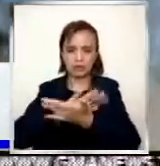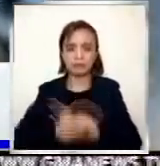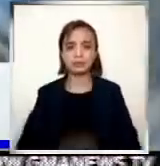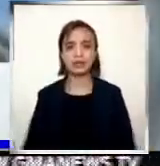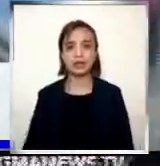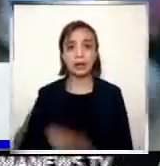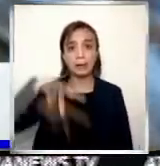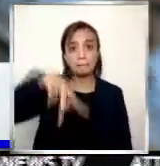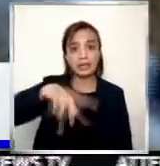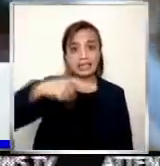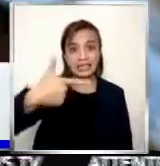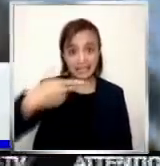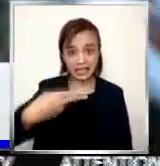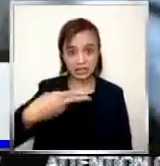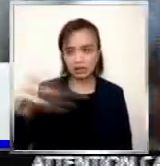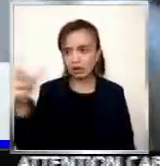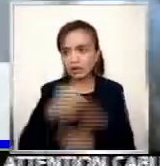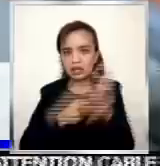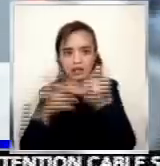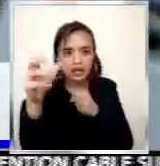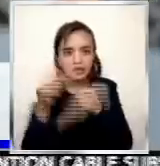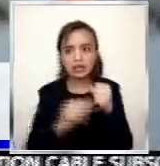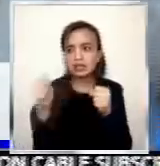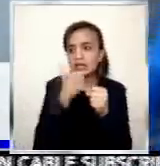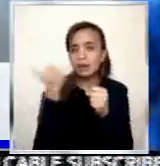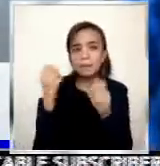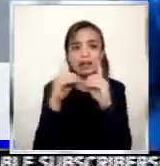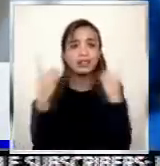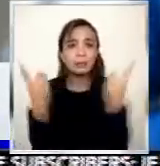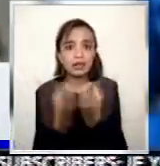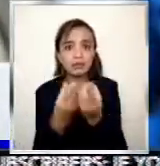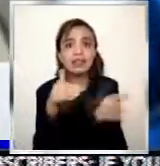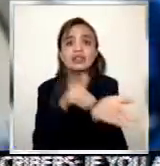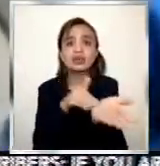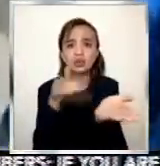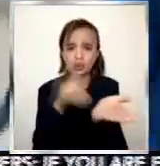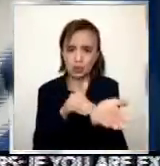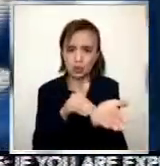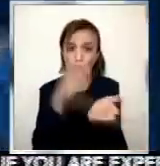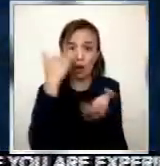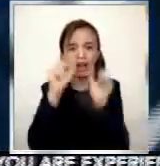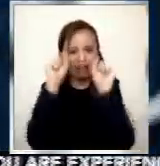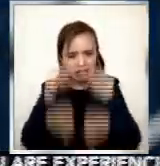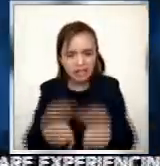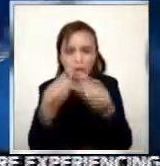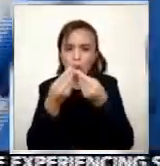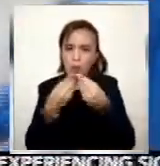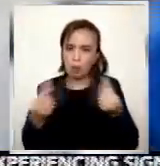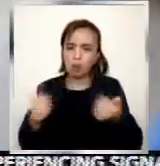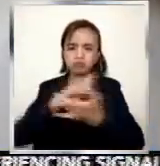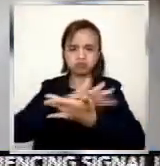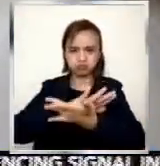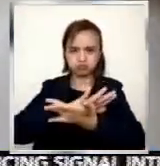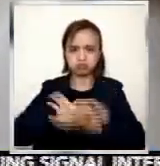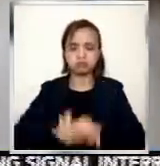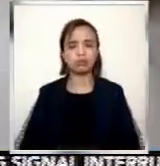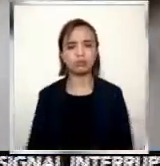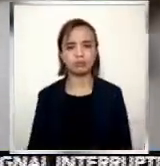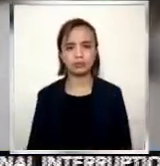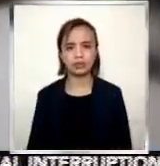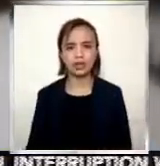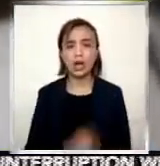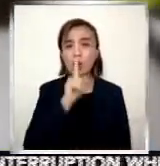sa ibang department para tumulong sa pagtugon sa COVID cases. Puno po ang PGH ng aming